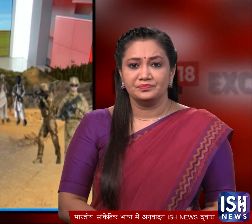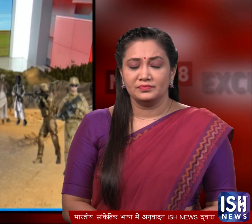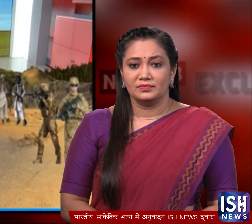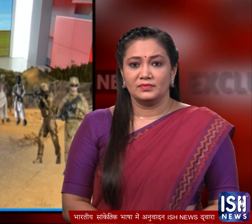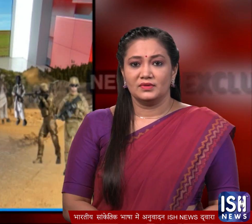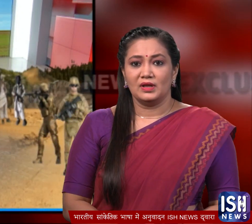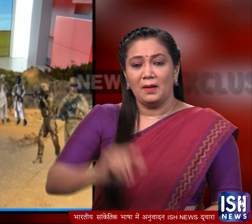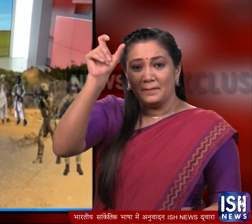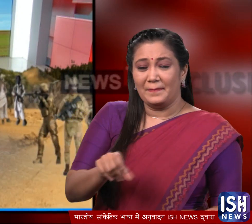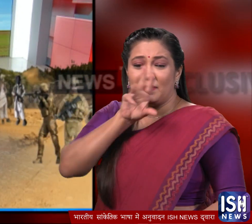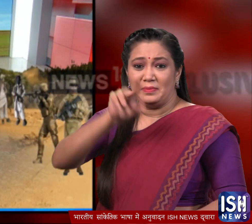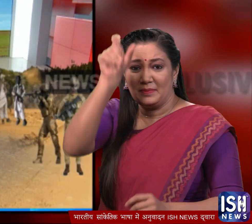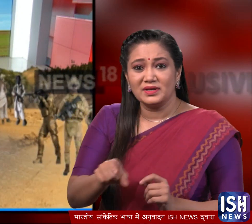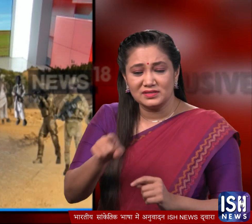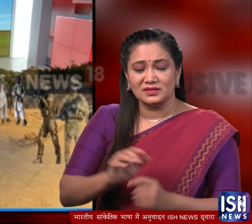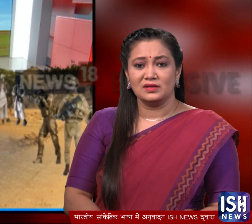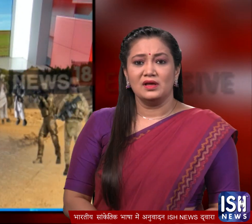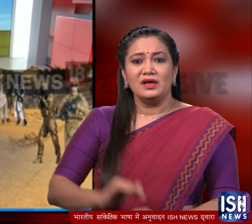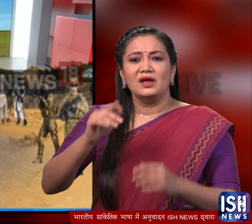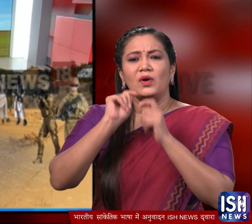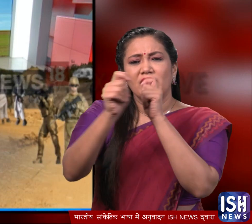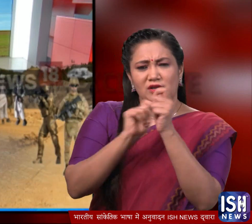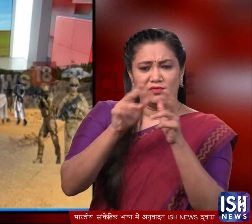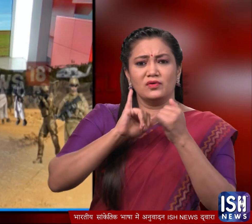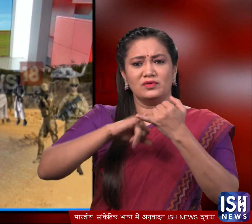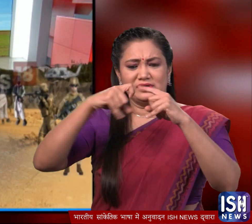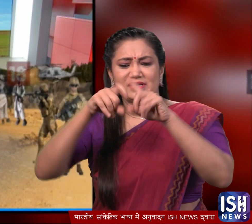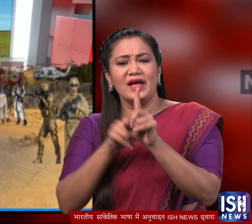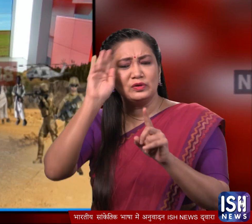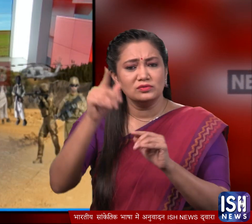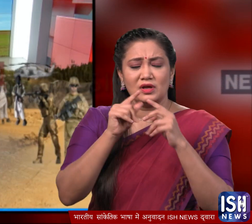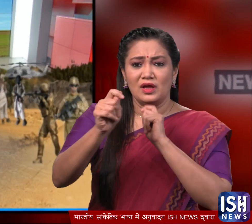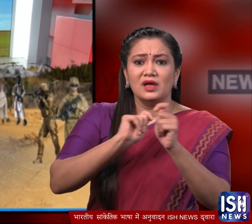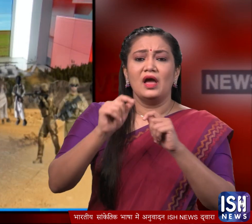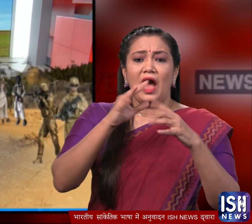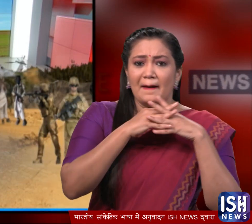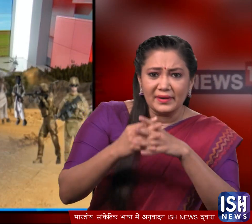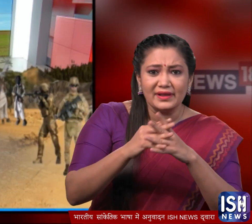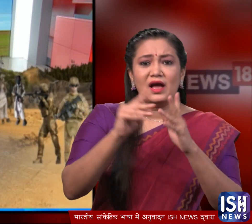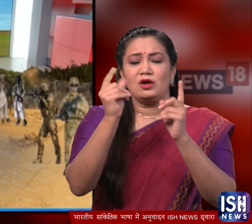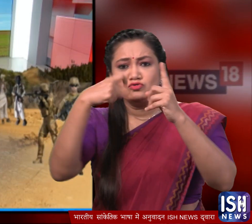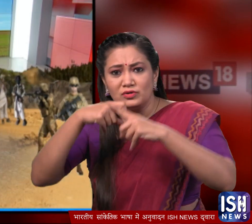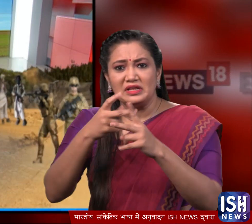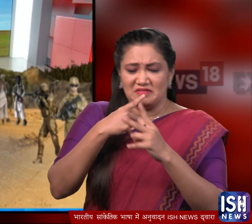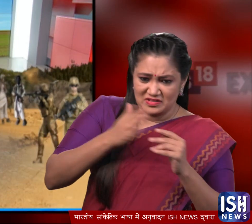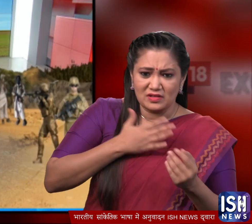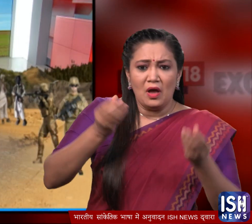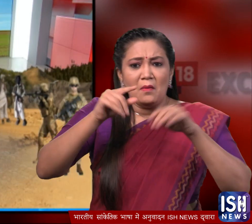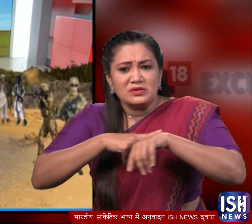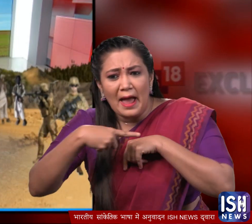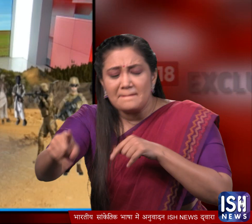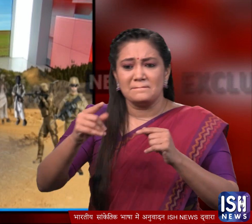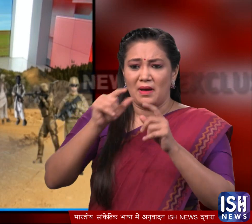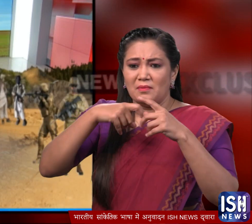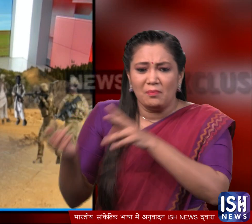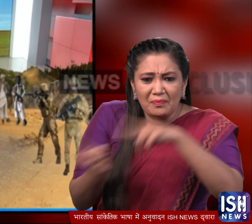प्रवक्ता सोहेल शाहीन ने स्काई न्यूज को दिए इंटरव्यू में कहा कि अगर अमेरिका और यूके ने लोगों को काबुल से निकालने के नाम पर और समय